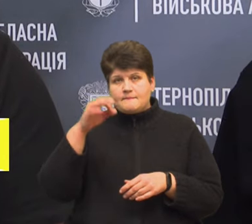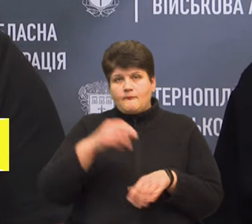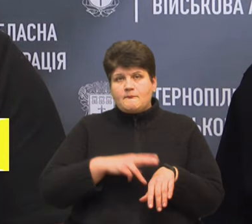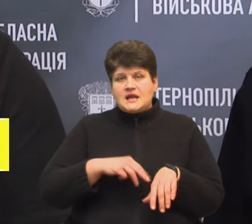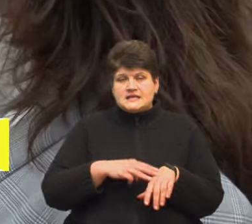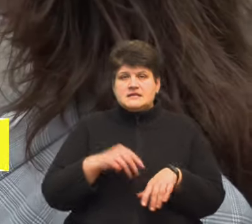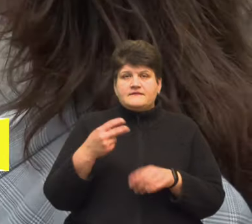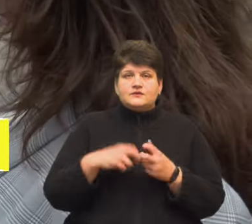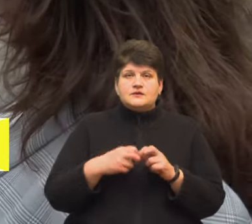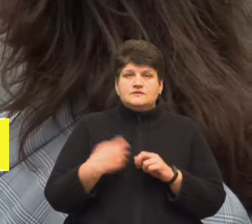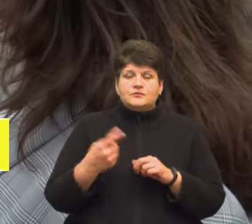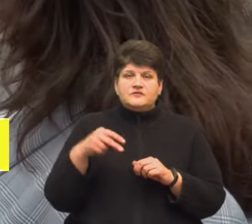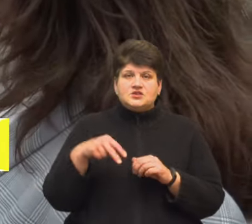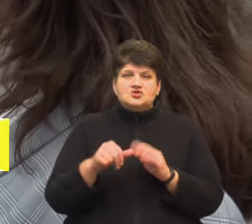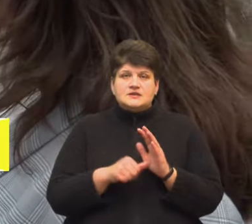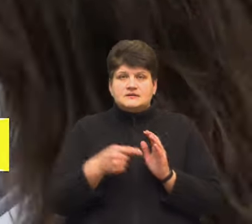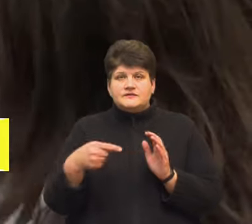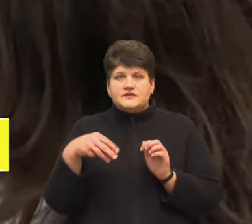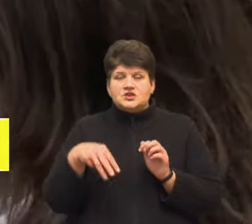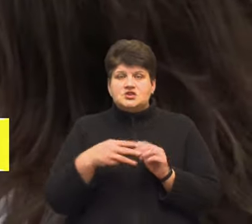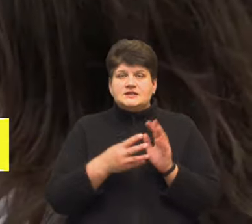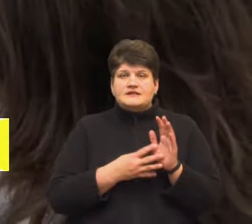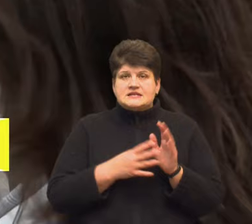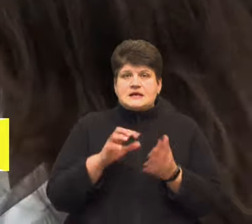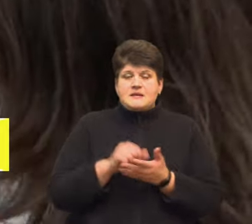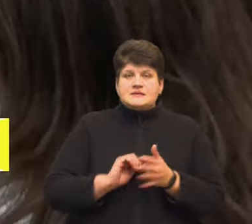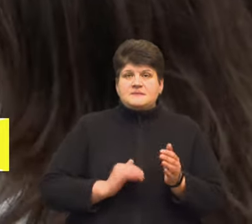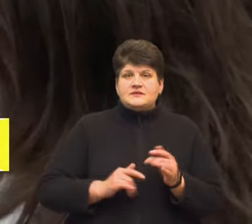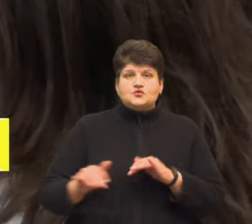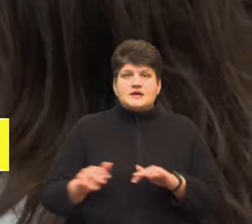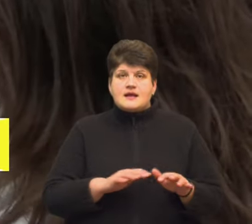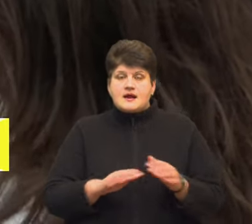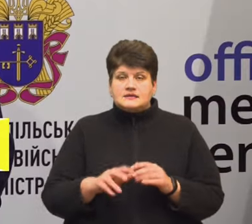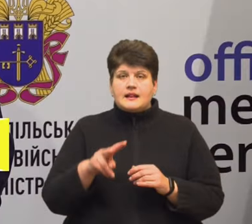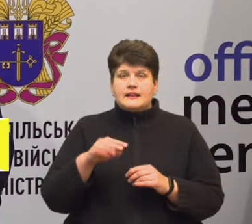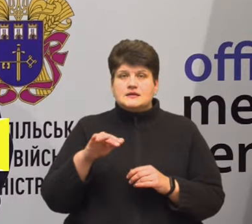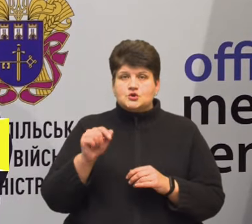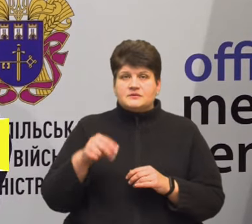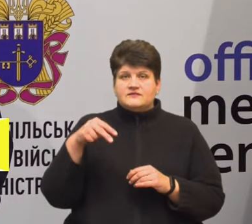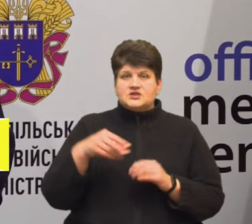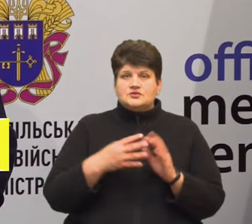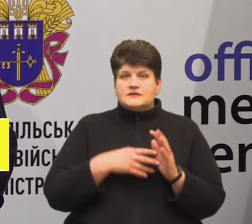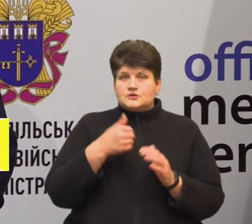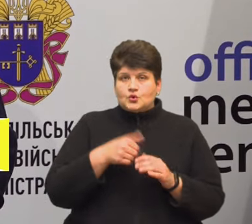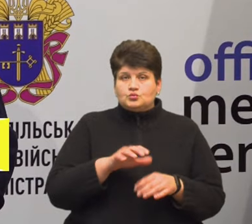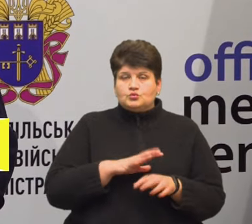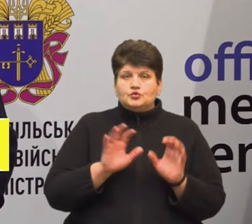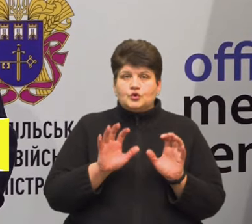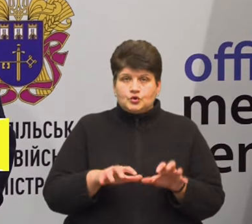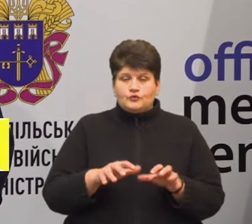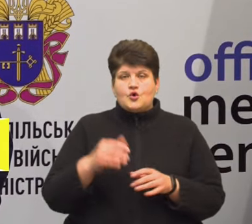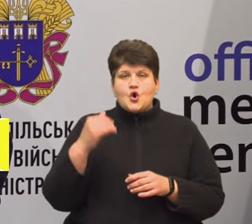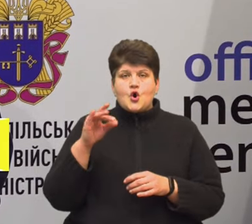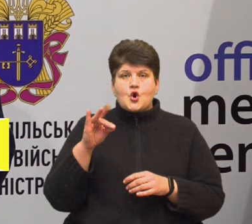у 2016-2019 роках займався підприємницькою діяльністю з листопада 2019 року був головою Рогатинської